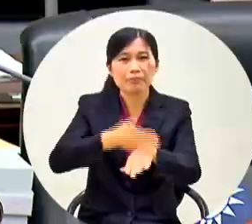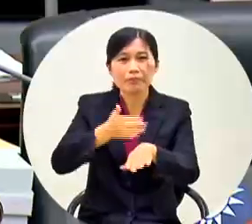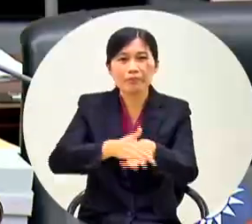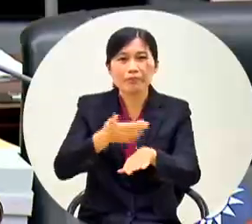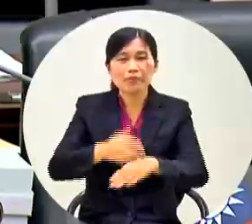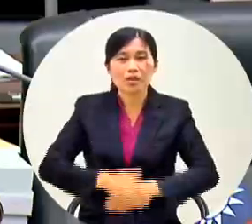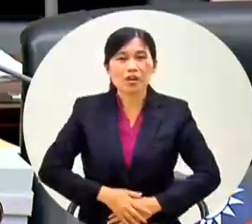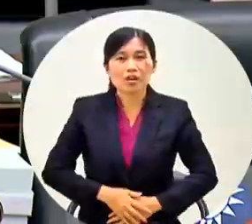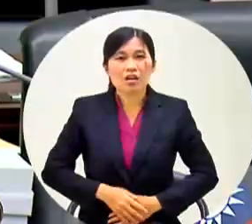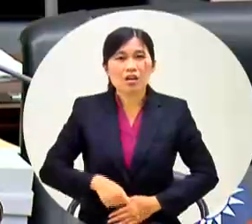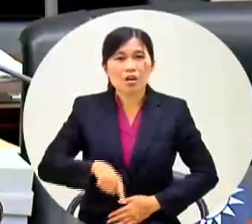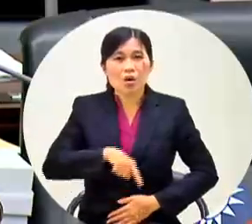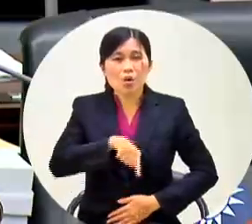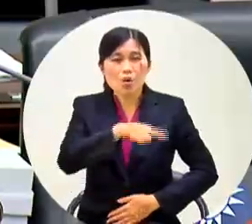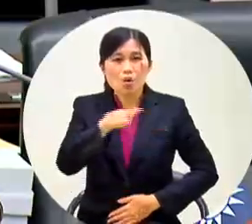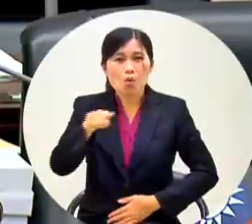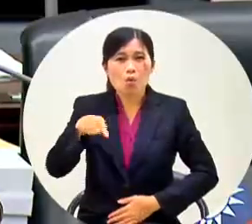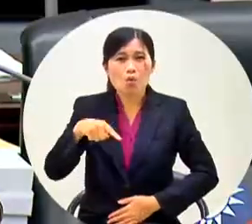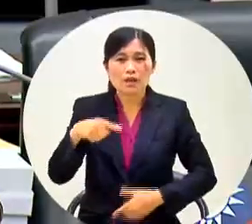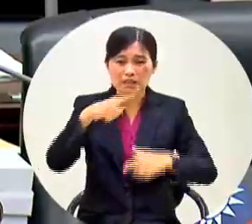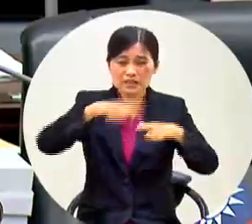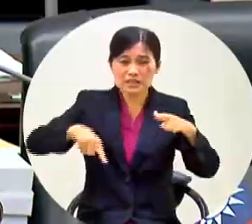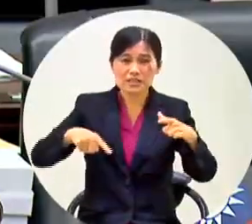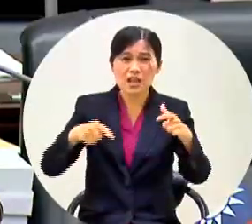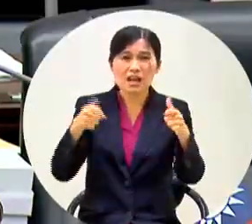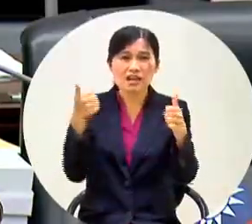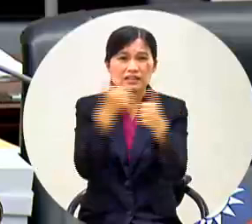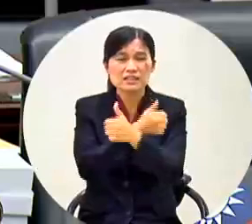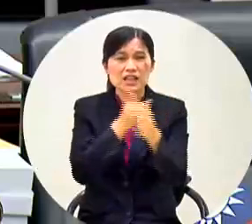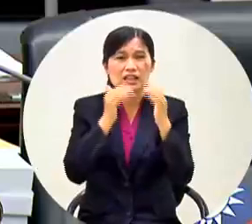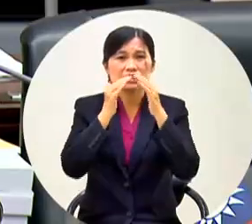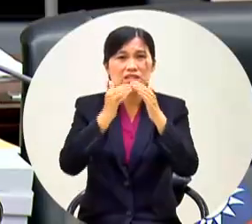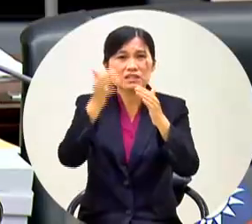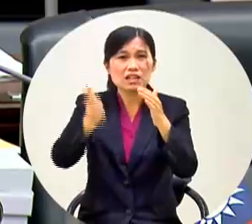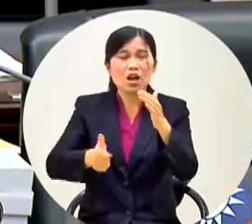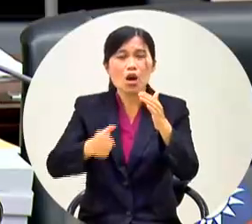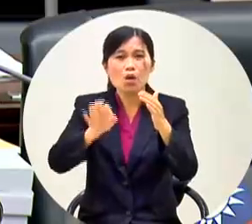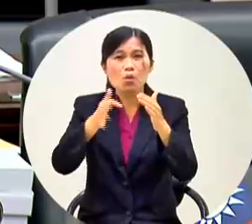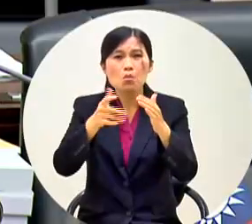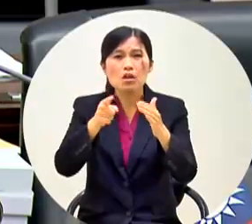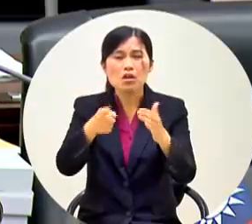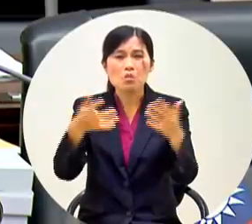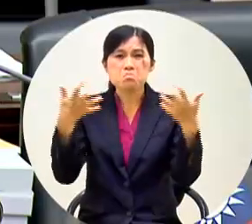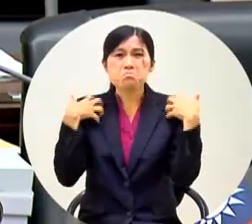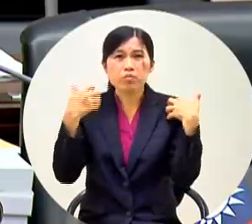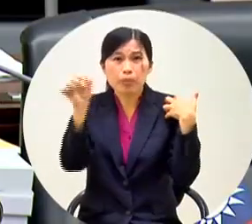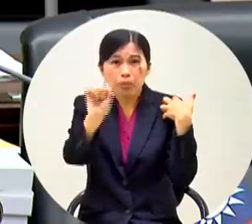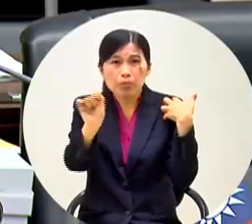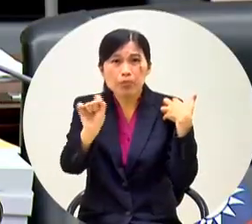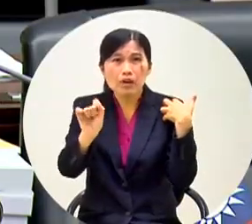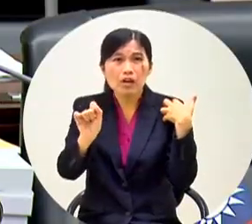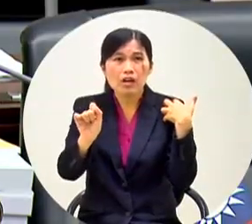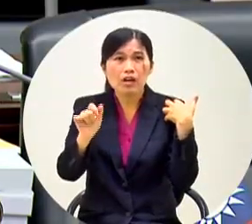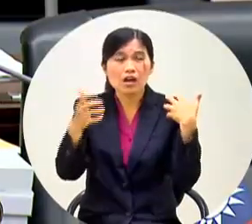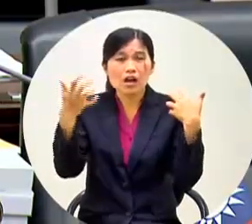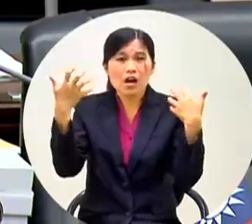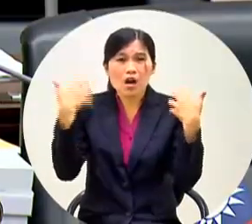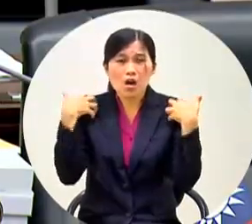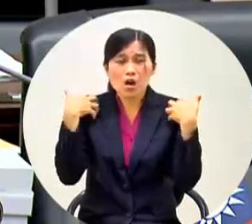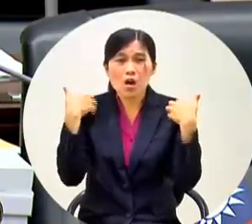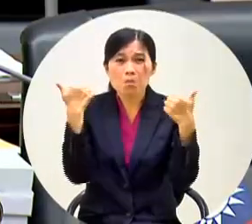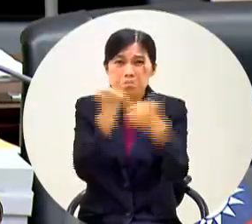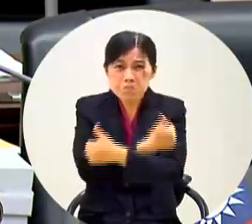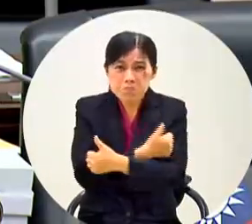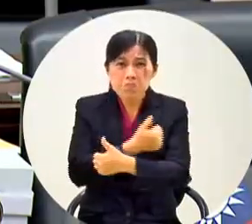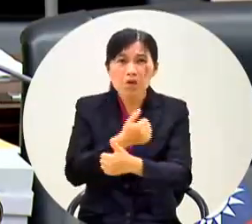理市长不能够来承担代理韩市长做报告？为什么？因为我们的